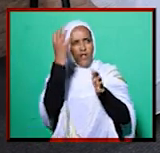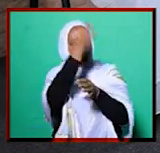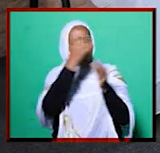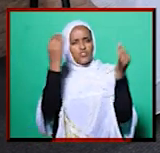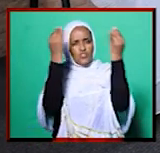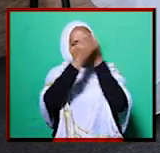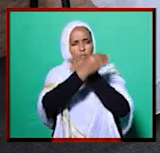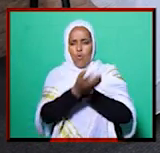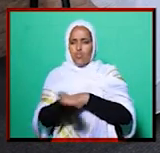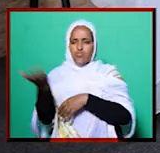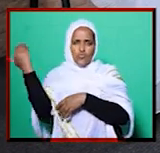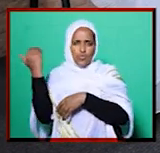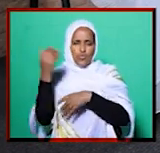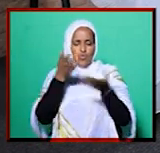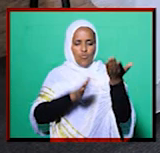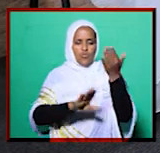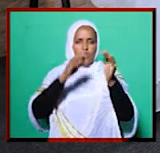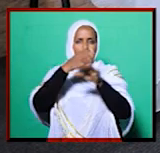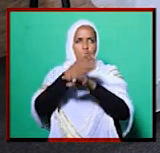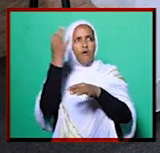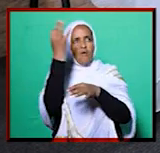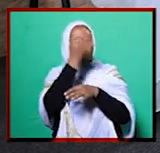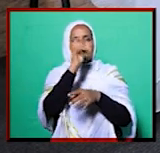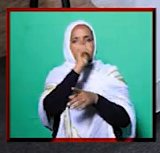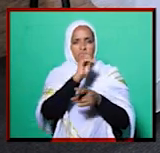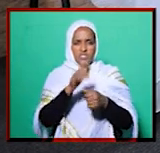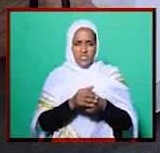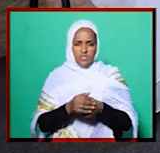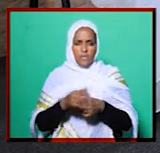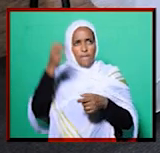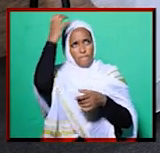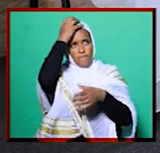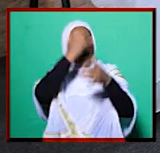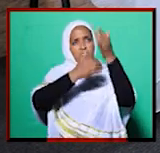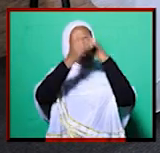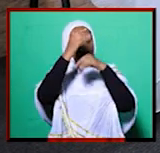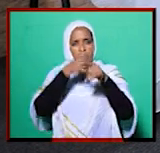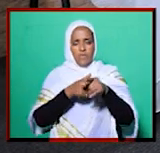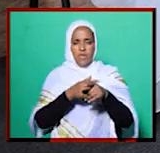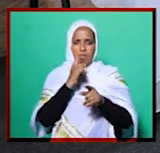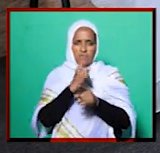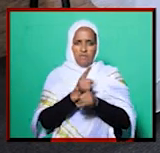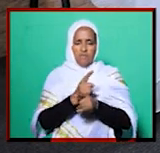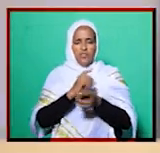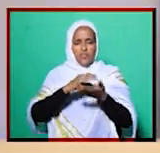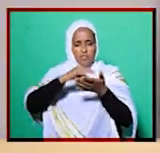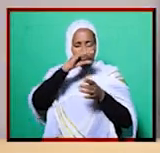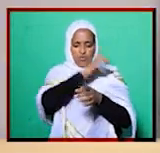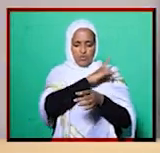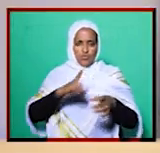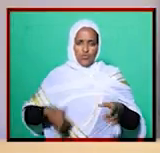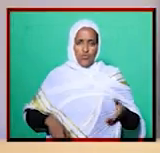ነበር እኮ ጻው በጨለማው ውስጥ ጡ ያለ ከሞተ በኋላም እኮ የሰበከው ለምን መሰለ በመንግስተ ሰማይም ህግ መሆኑን ለማ